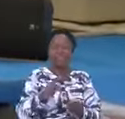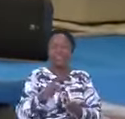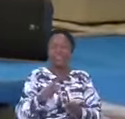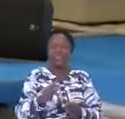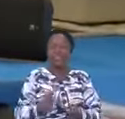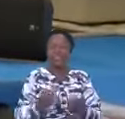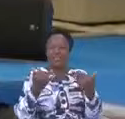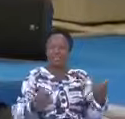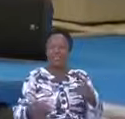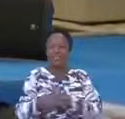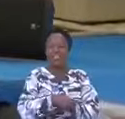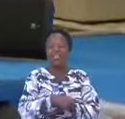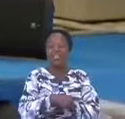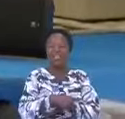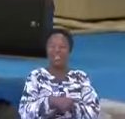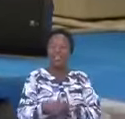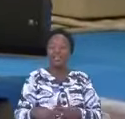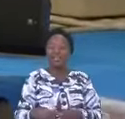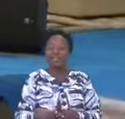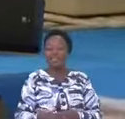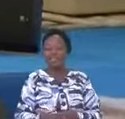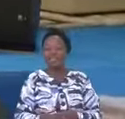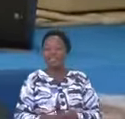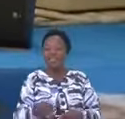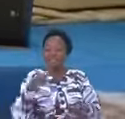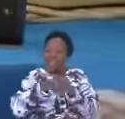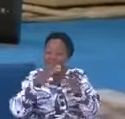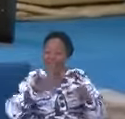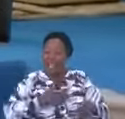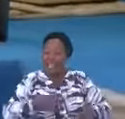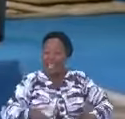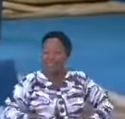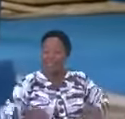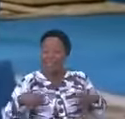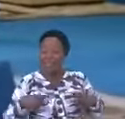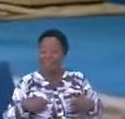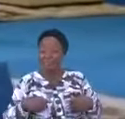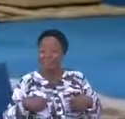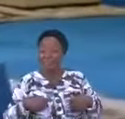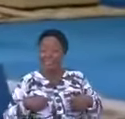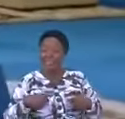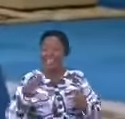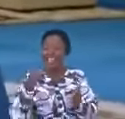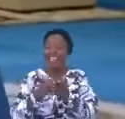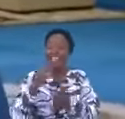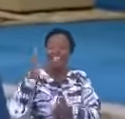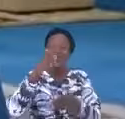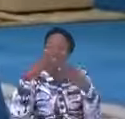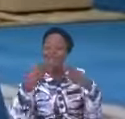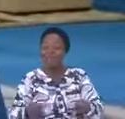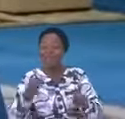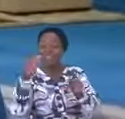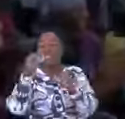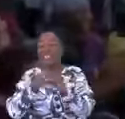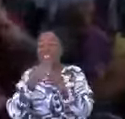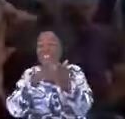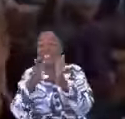dans ma vie et ça va t'arriver au nom de jésus